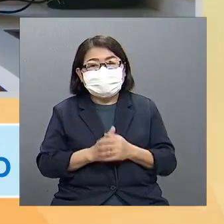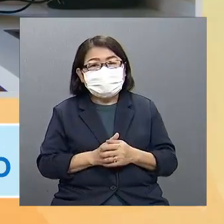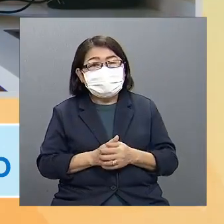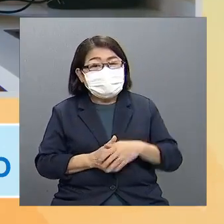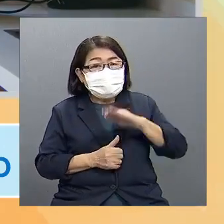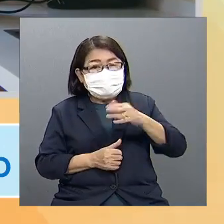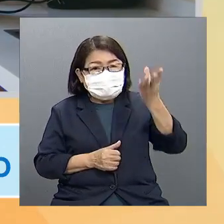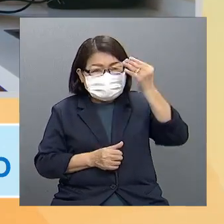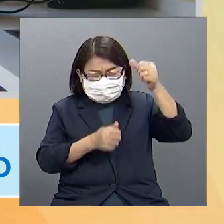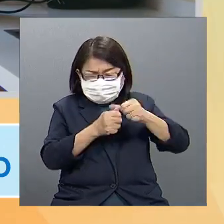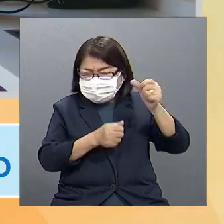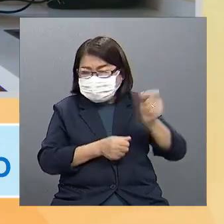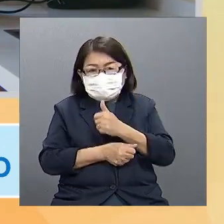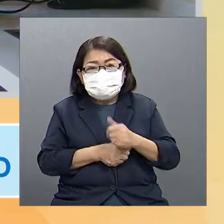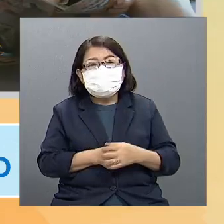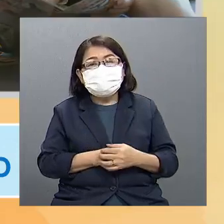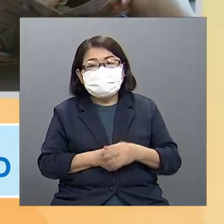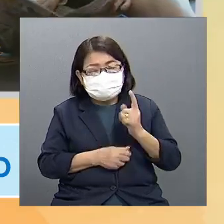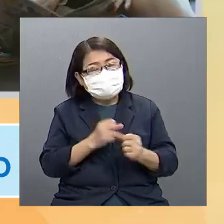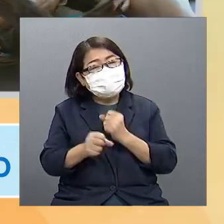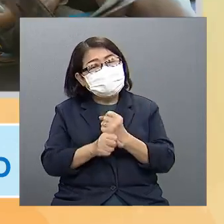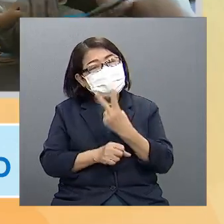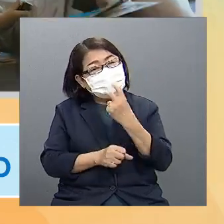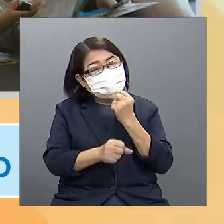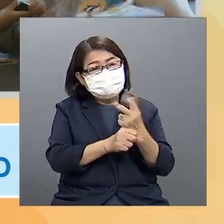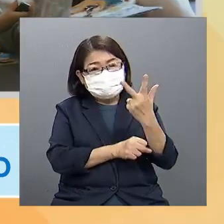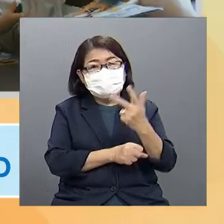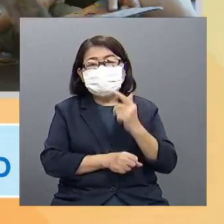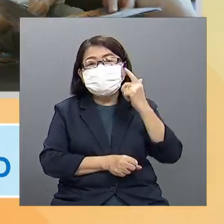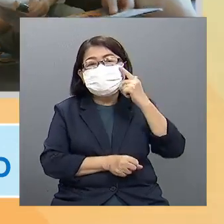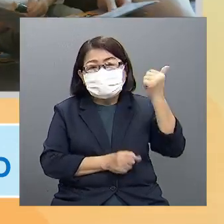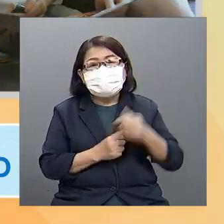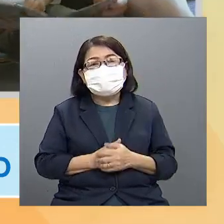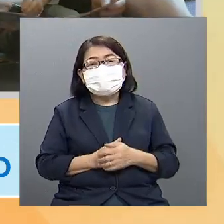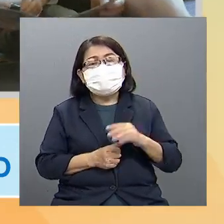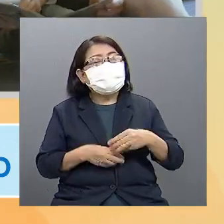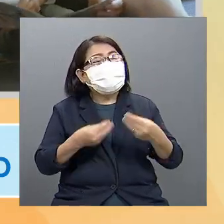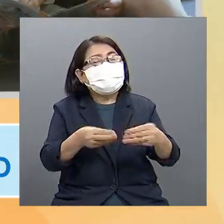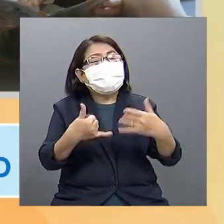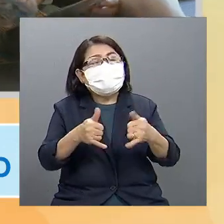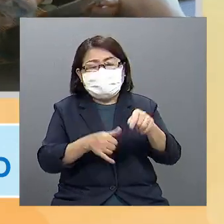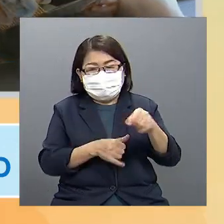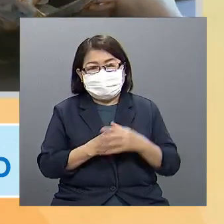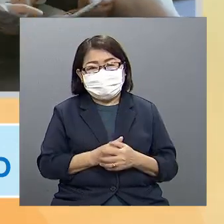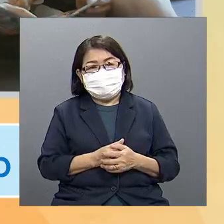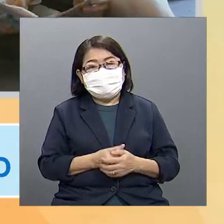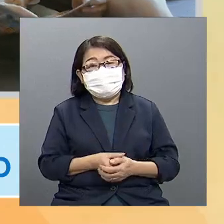ที่ได้อายุ 2-3 ขวบถ้าท่านจัดมุมในบ้านให้กับเขาแล้วมุมตรงนั้นให้เป็นอิส